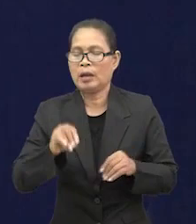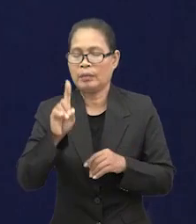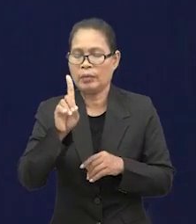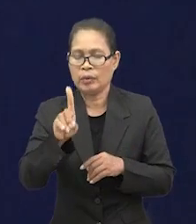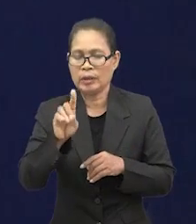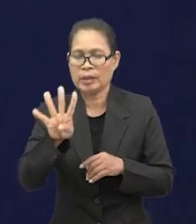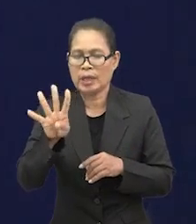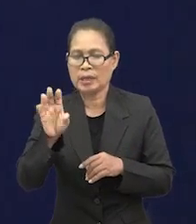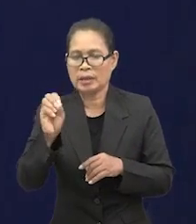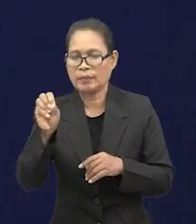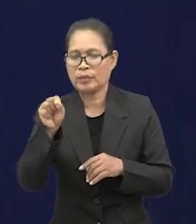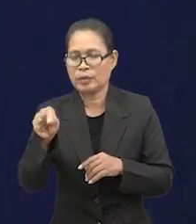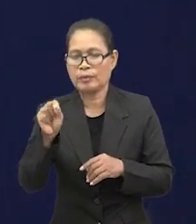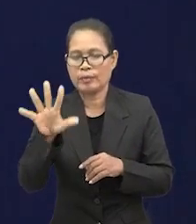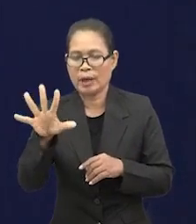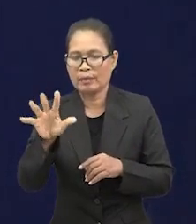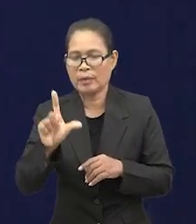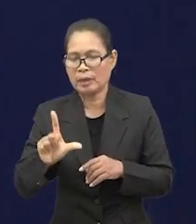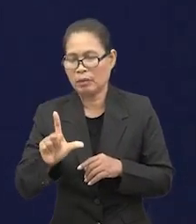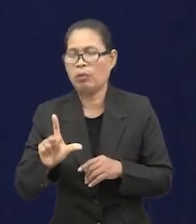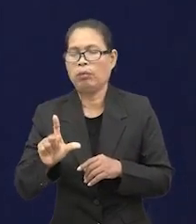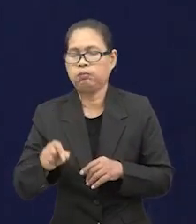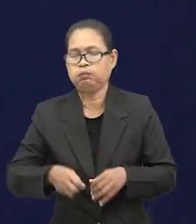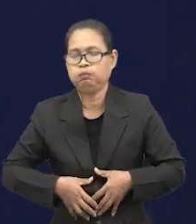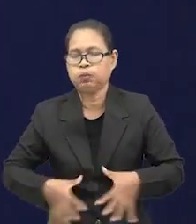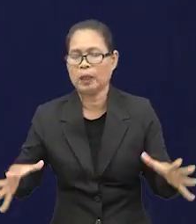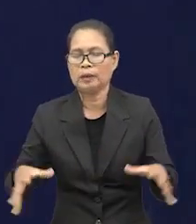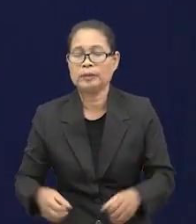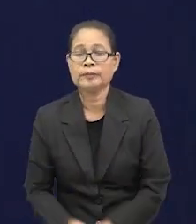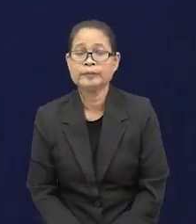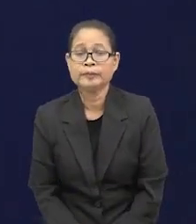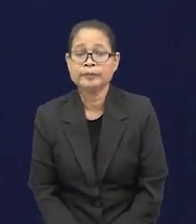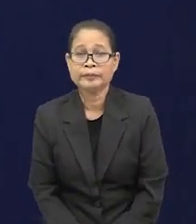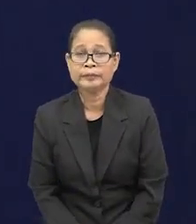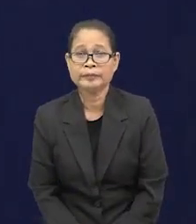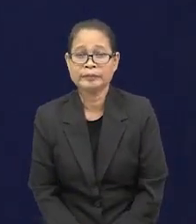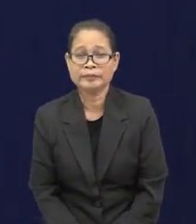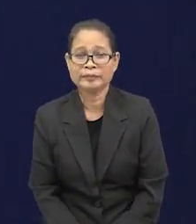165 lít ồ bạch bù mong